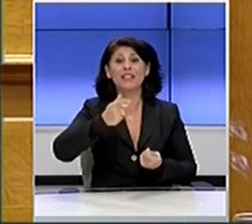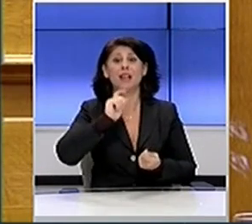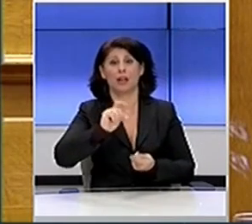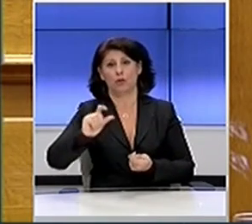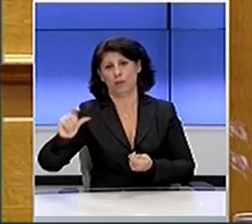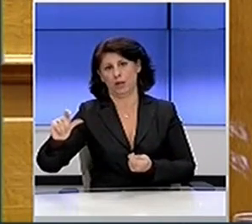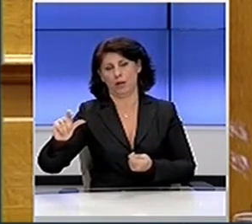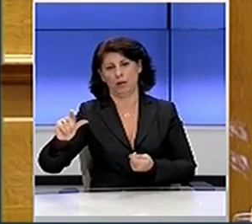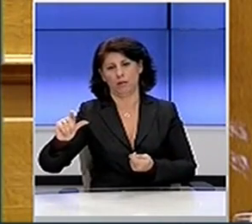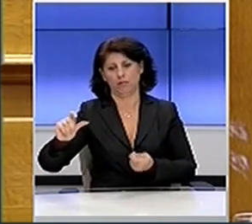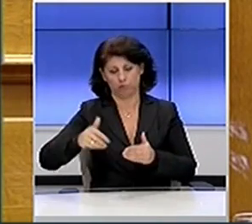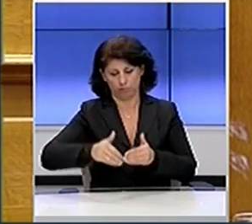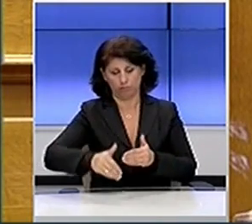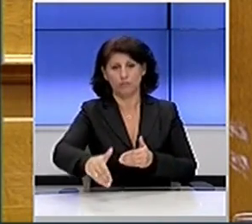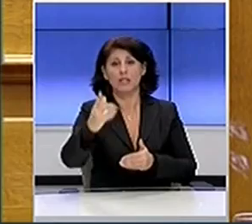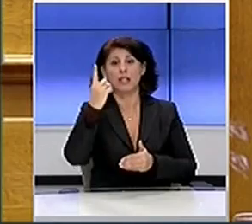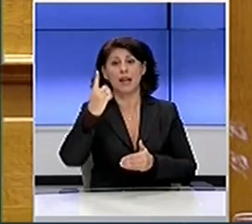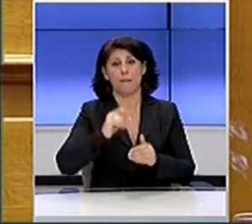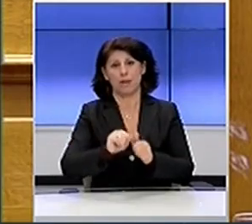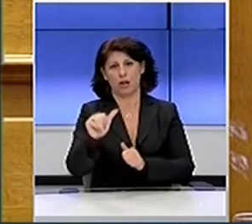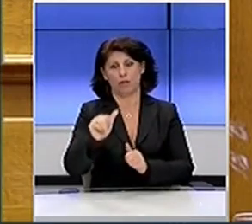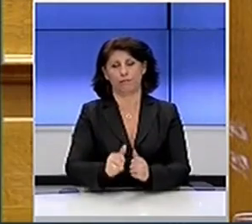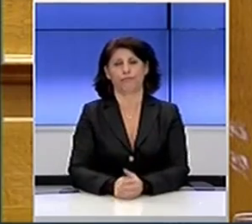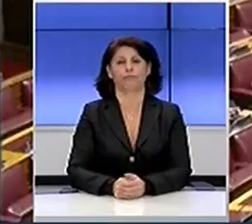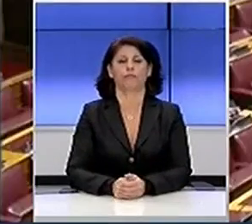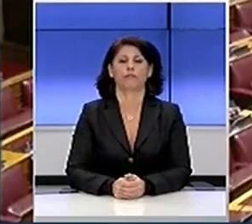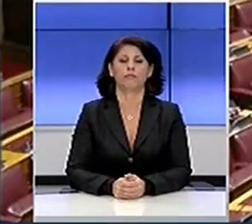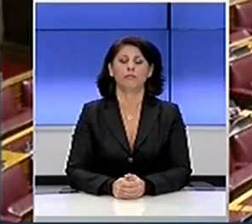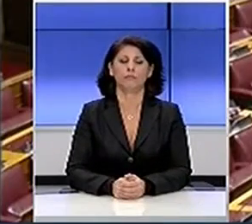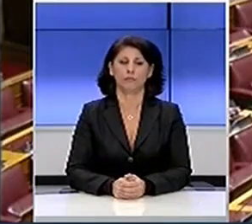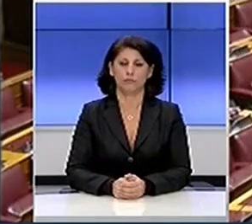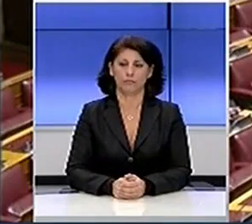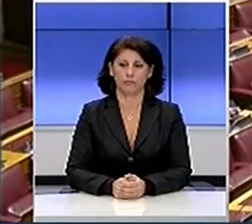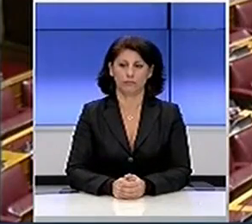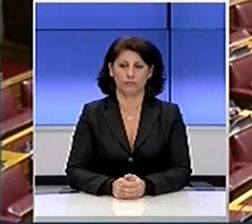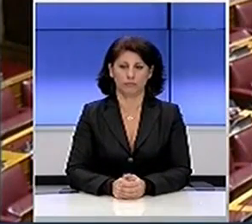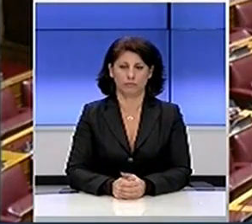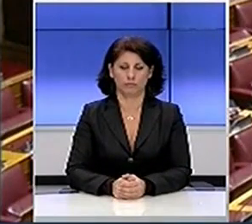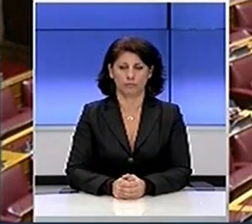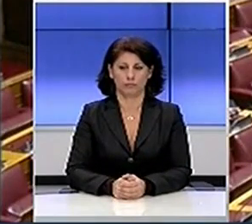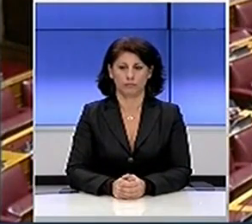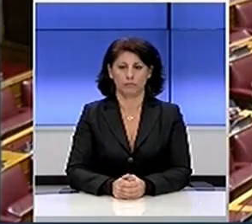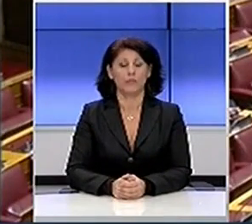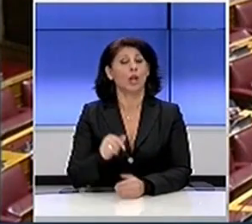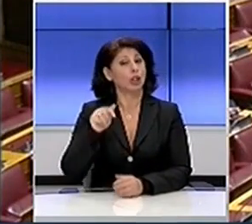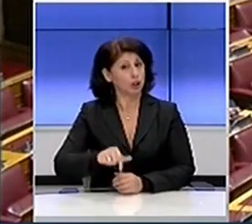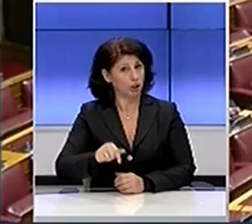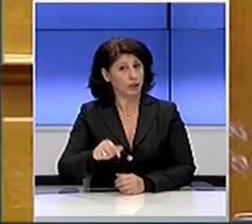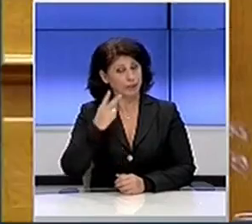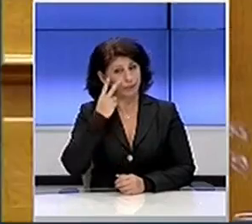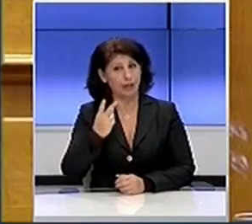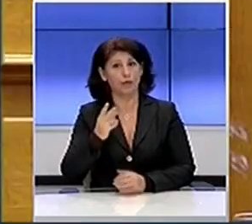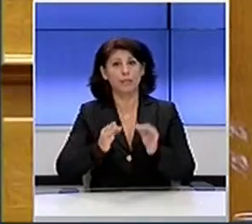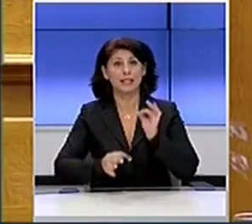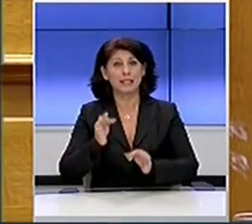δισεκατομμύρια μέσα σε ένα μήνα. Ερχόμαστε λοιπόν να δούμε και να συζητήσουμε